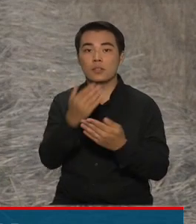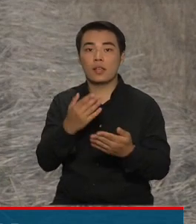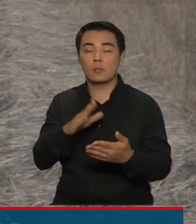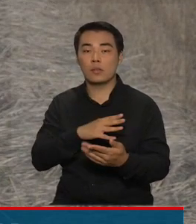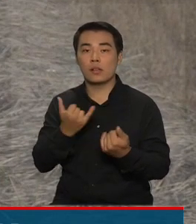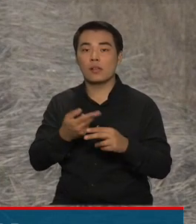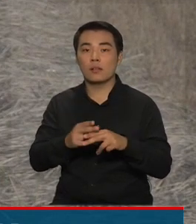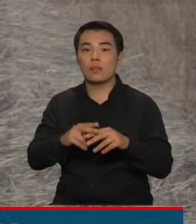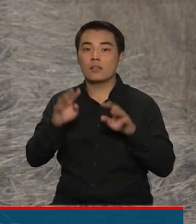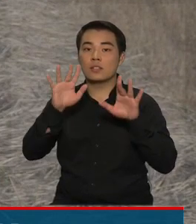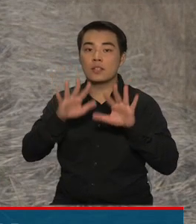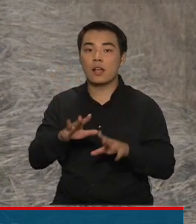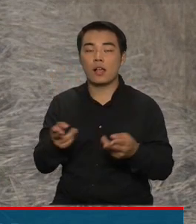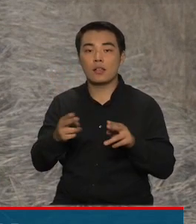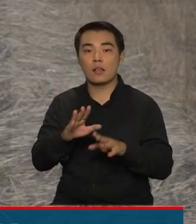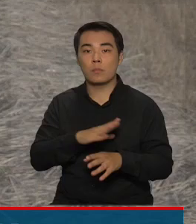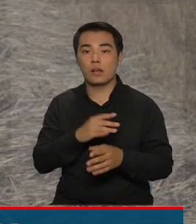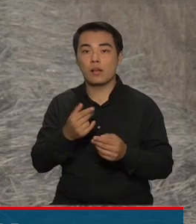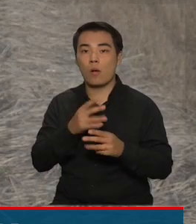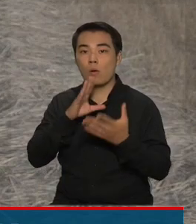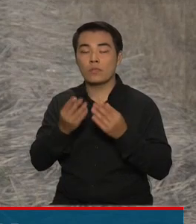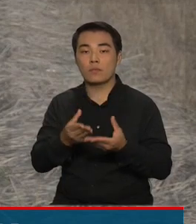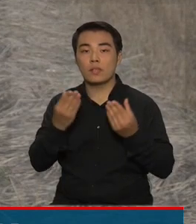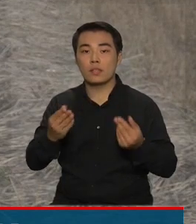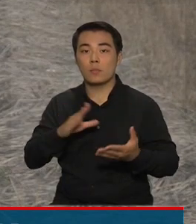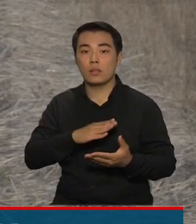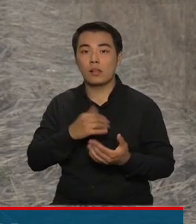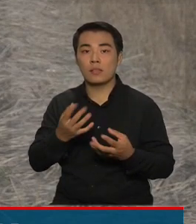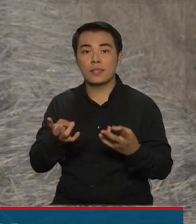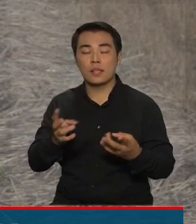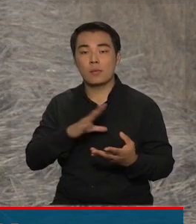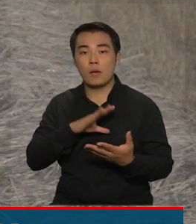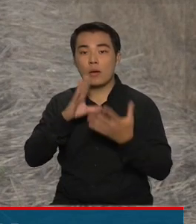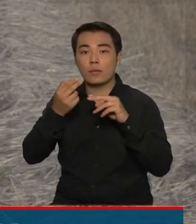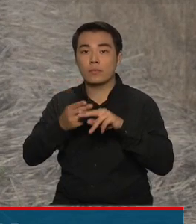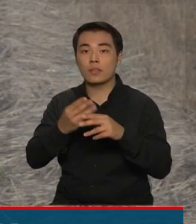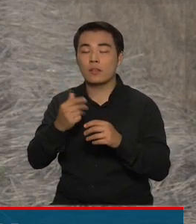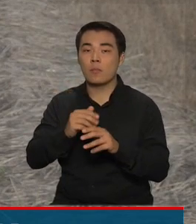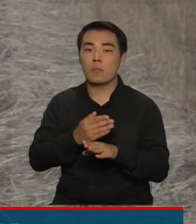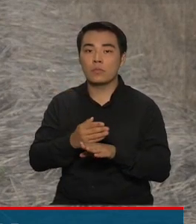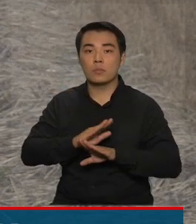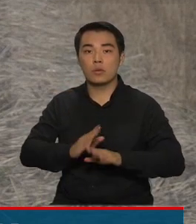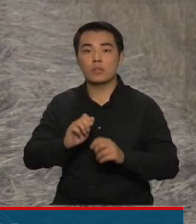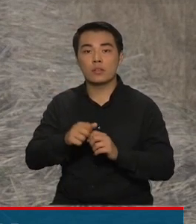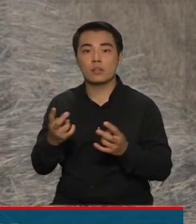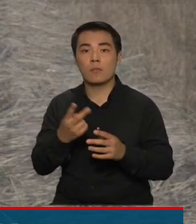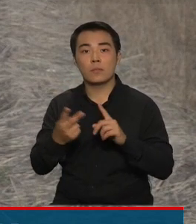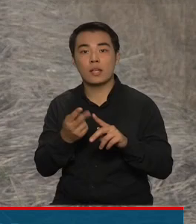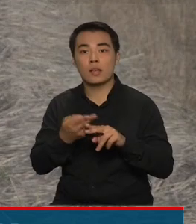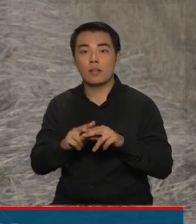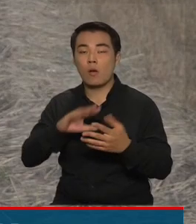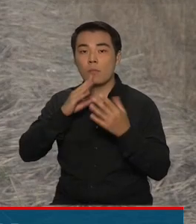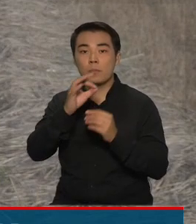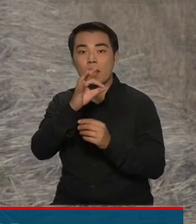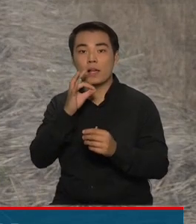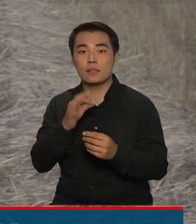кезде қар астында қалған. Көктемде ұнтақтап алғанбыз. Қазіргі жағдайда алдымен субсидияны кешіктірмей төлеуі тиіс. Екінші, несиенің